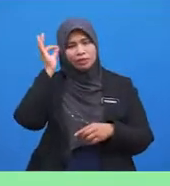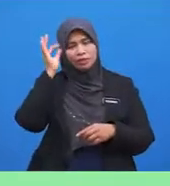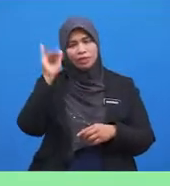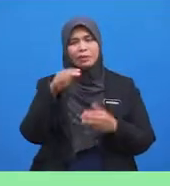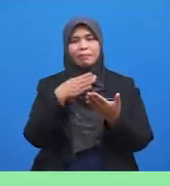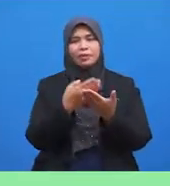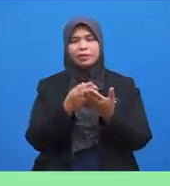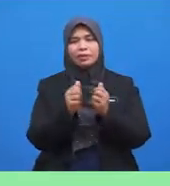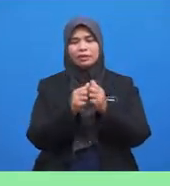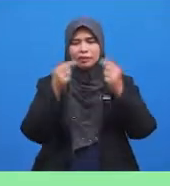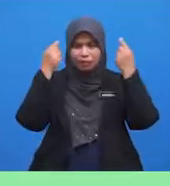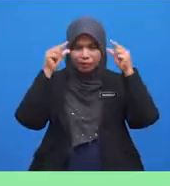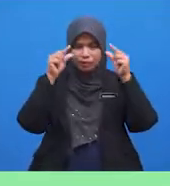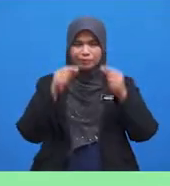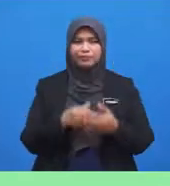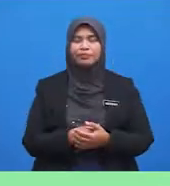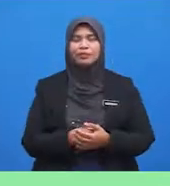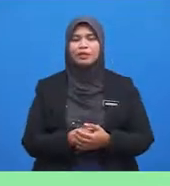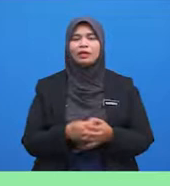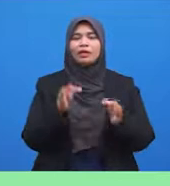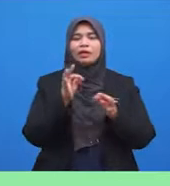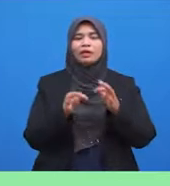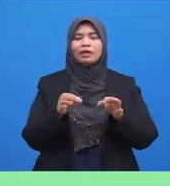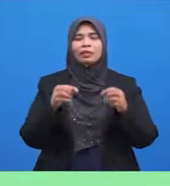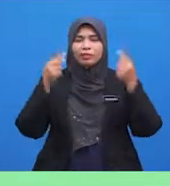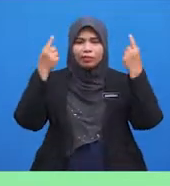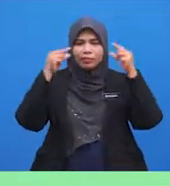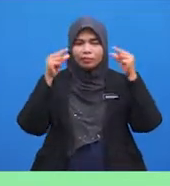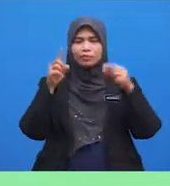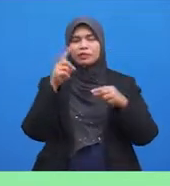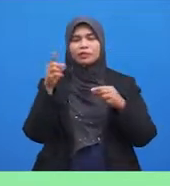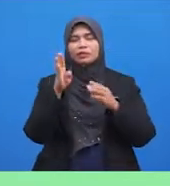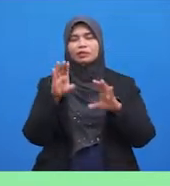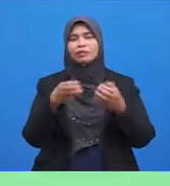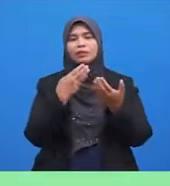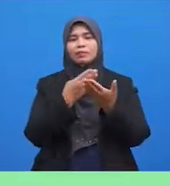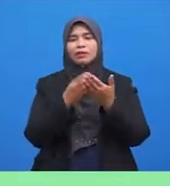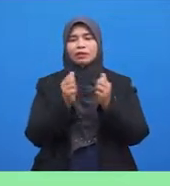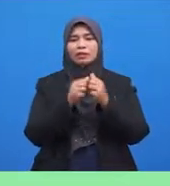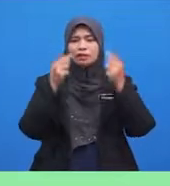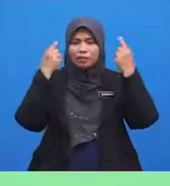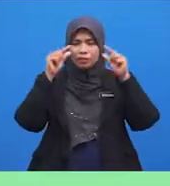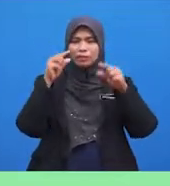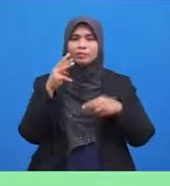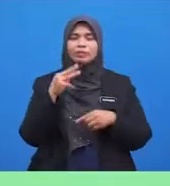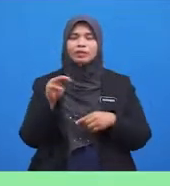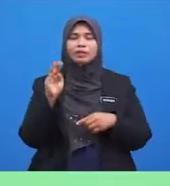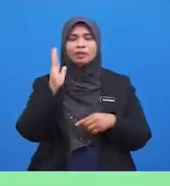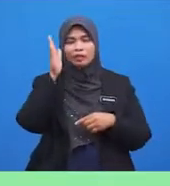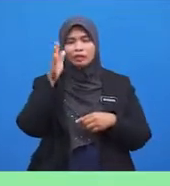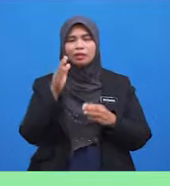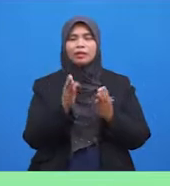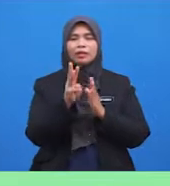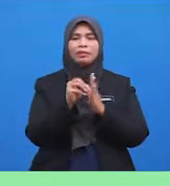guru. Kalau murid-murid sentiasa berkelakuan baik dengan guru, mereka akan